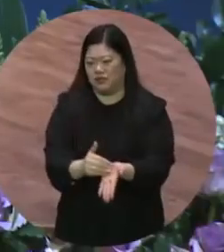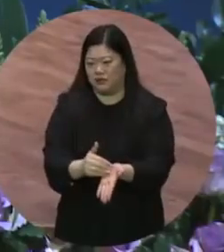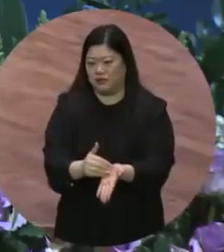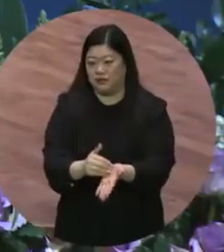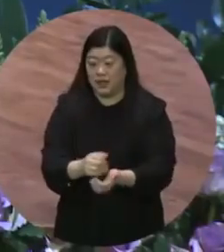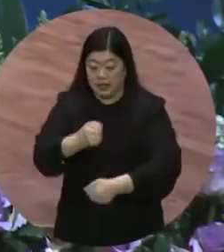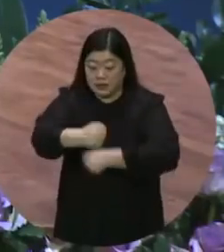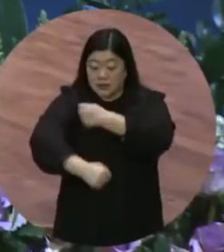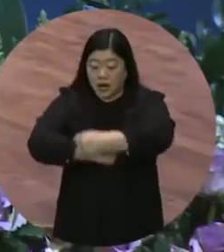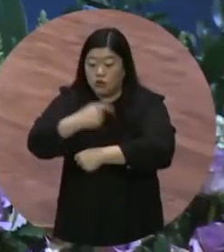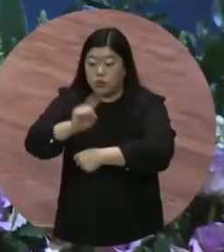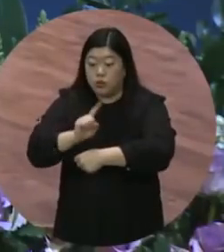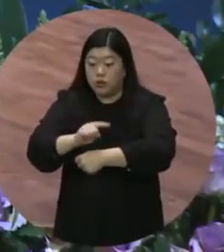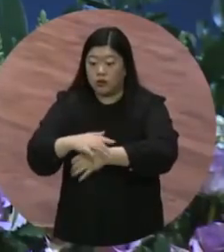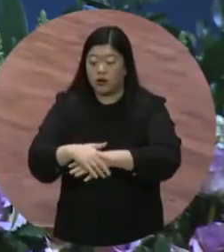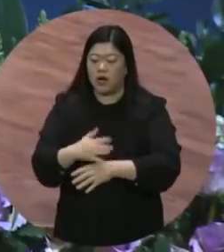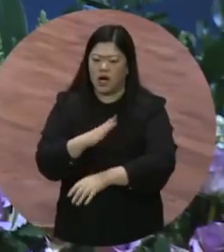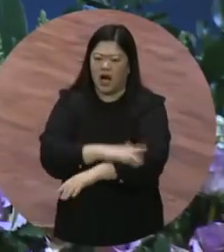신과 능력을 얘기합니다.